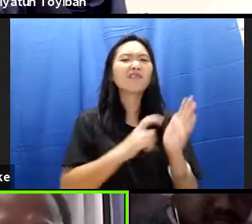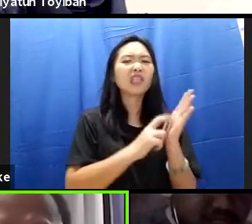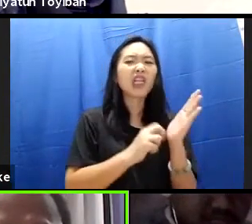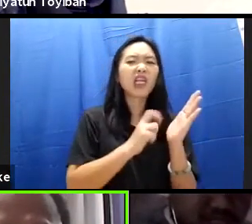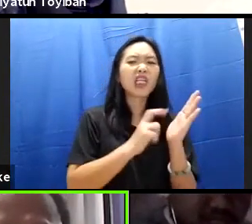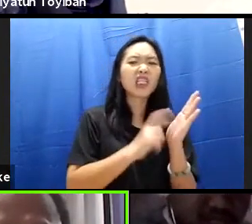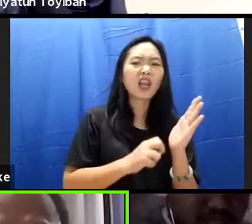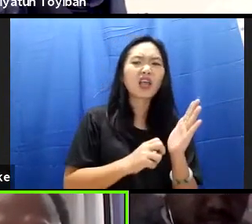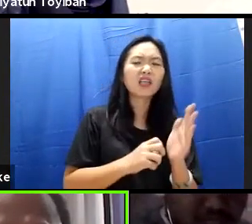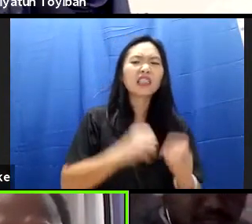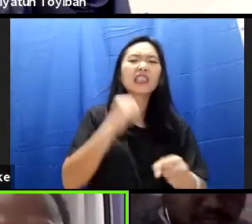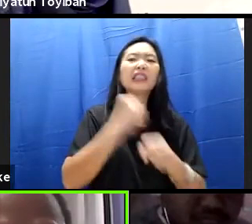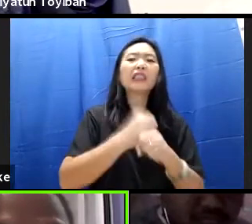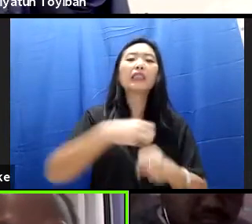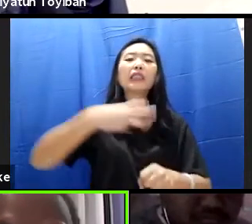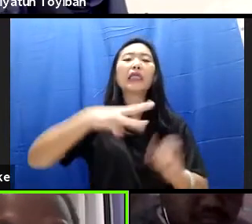sangat